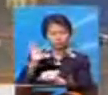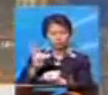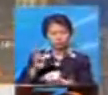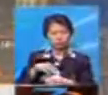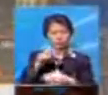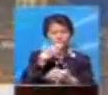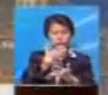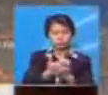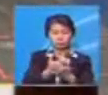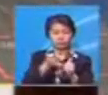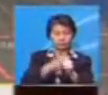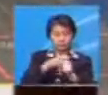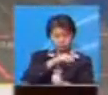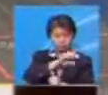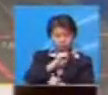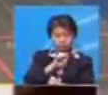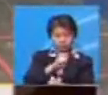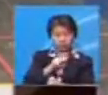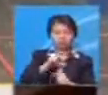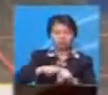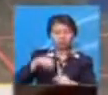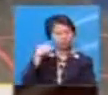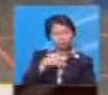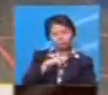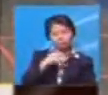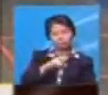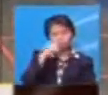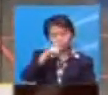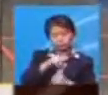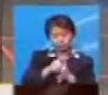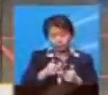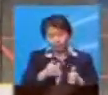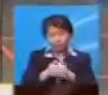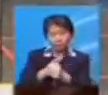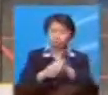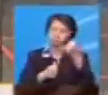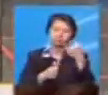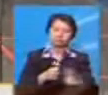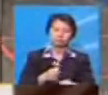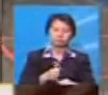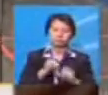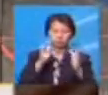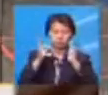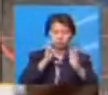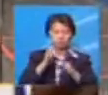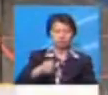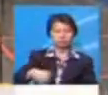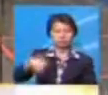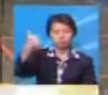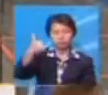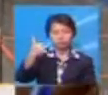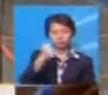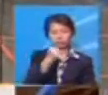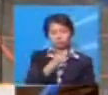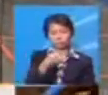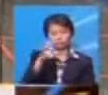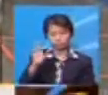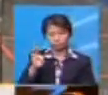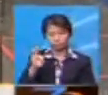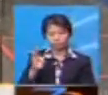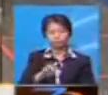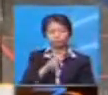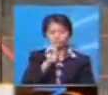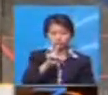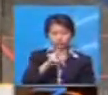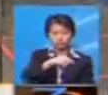saingan lebih baik pada set pertama, namun masih belum mampu untuk menyaingi kepantasan Jolly yang menang 11-9. Set